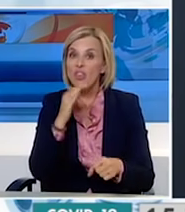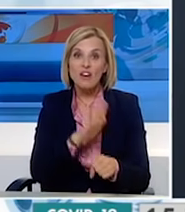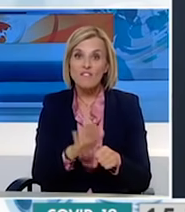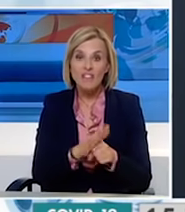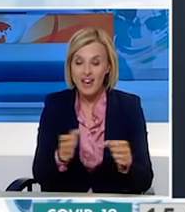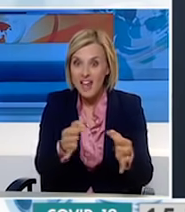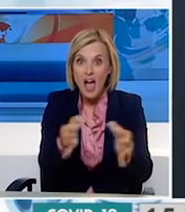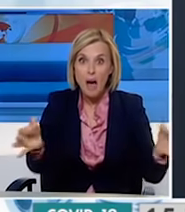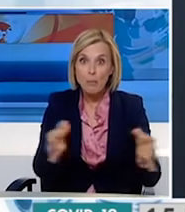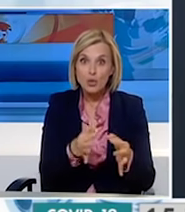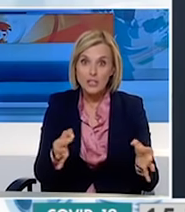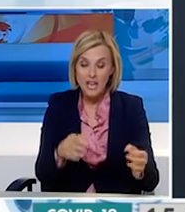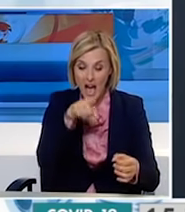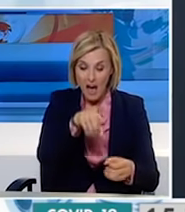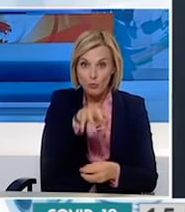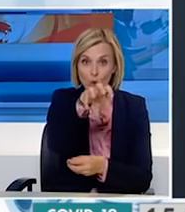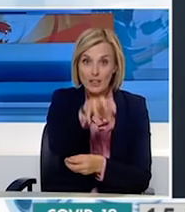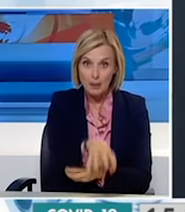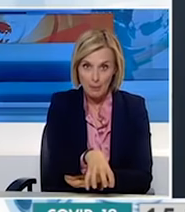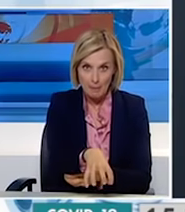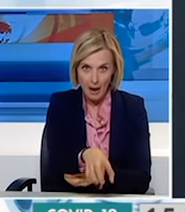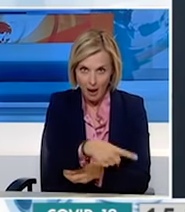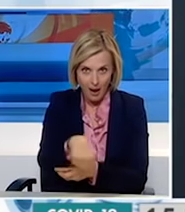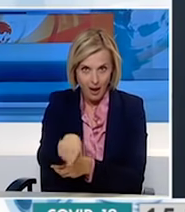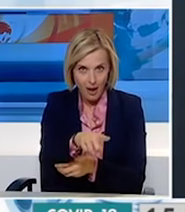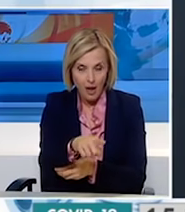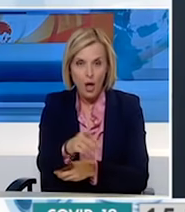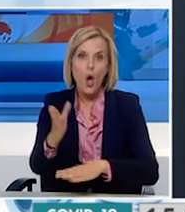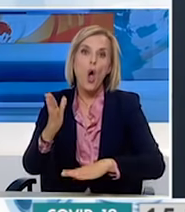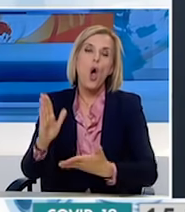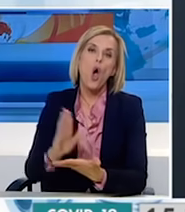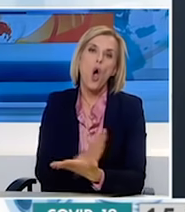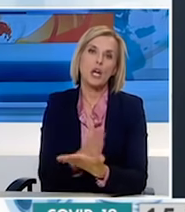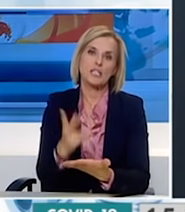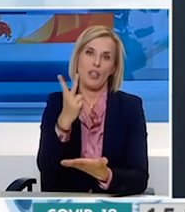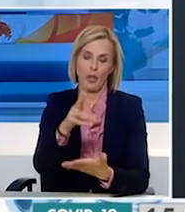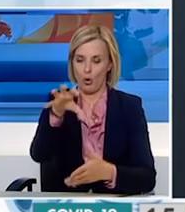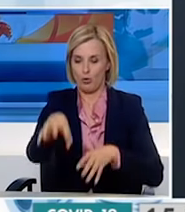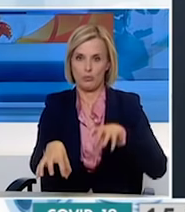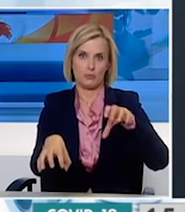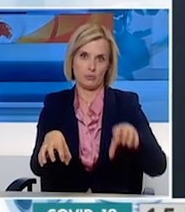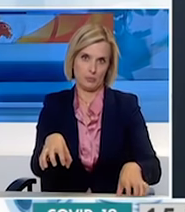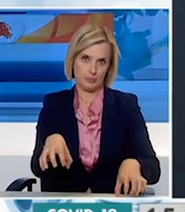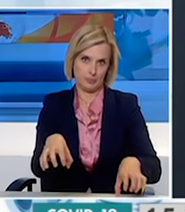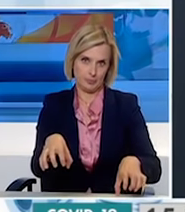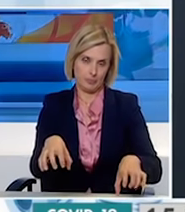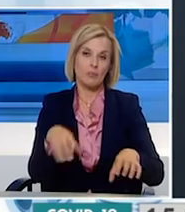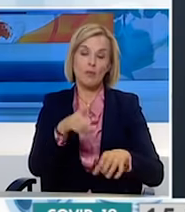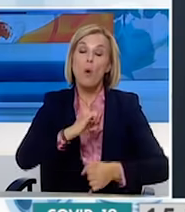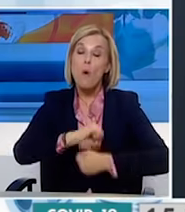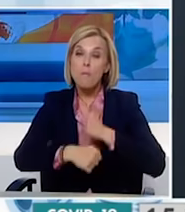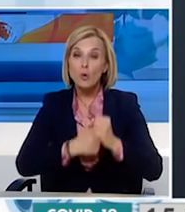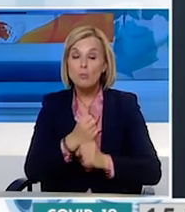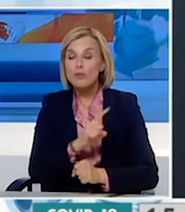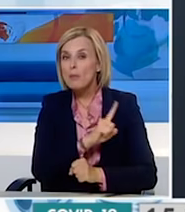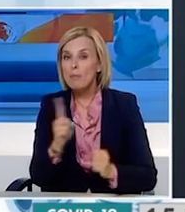αυτής της απόστασης, τότε το τμήμα, ανεξαρτήτως αριθμού μαθητών, χωρίζεται σε υποτμήματα. Προκειμένου να περιοριστεί ο συγχρονισμός, είναι